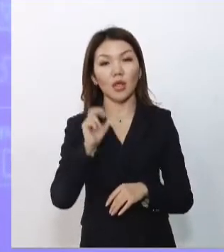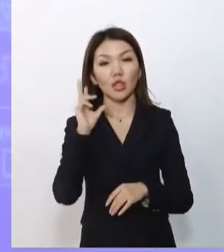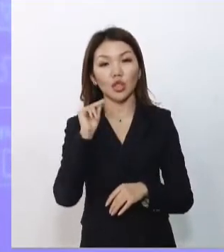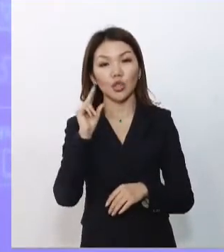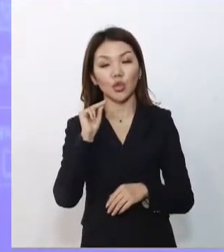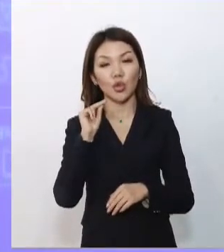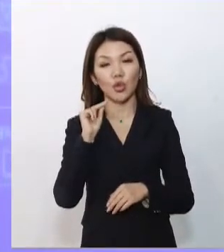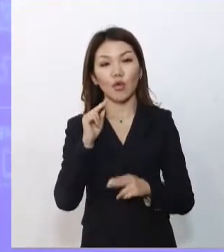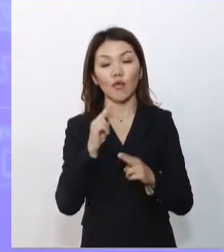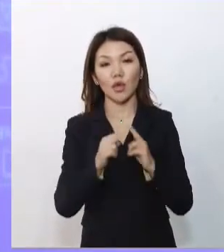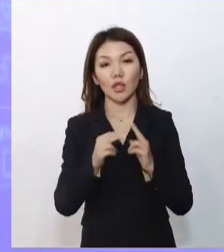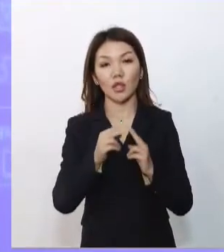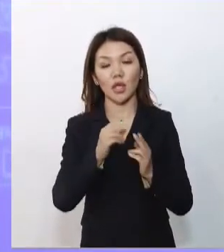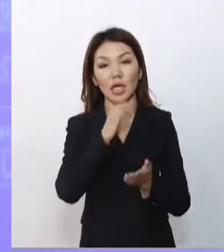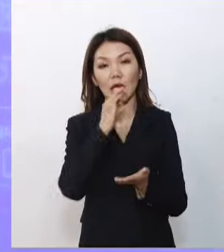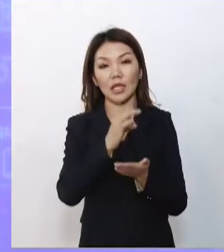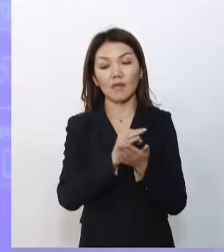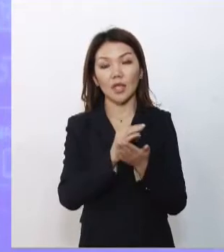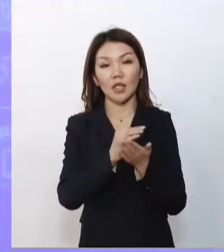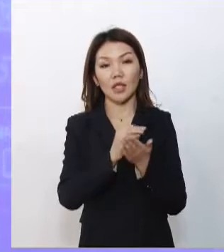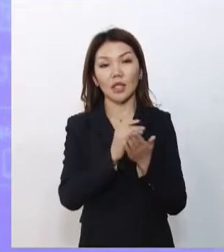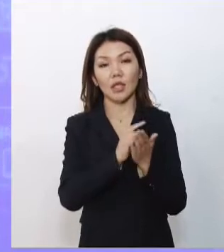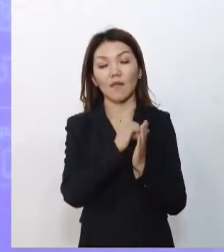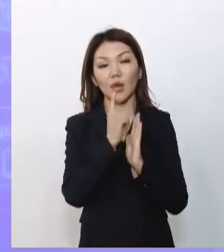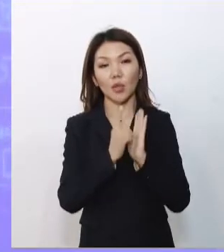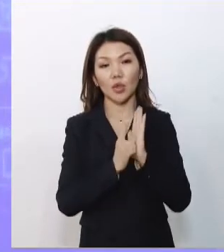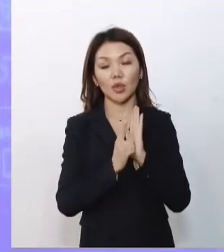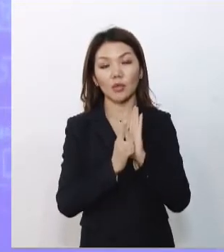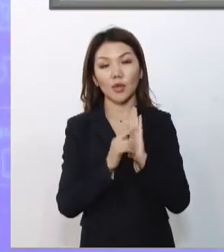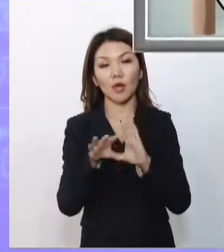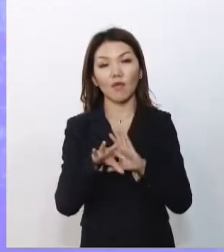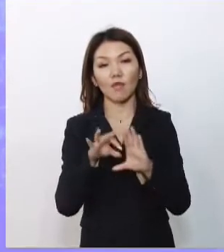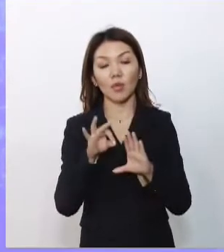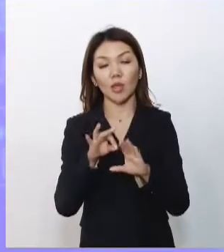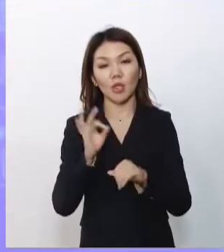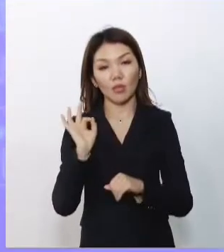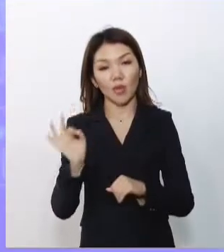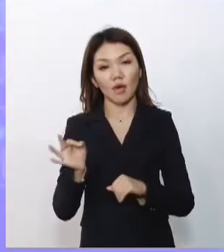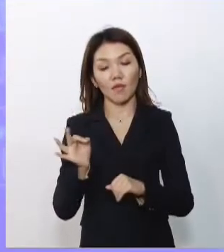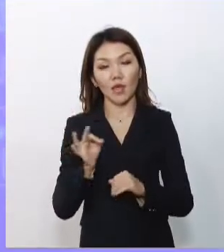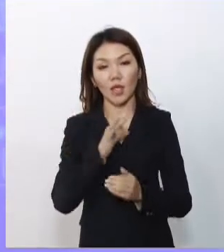В заключении ответьте на несколько вопросов теста. Выберите правильный ответ.